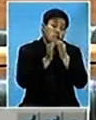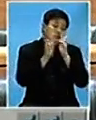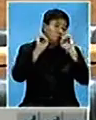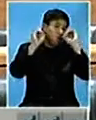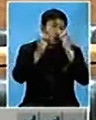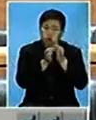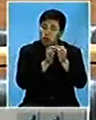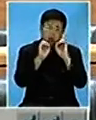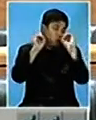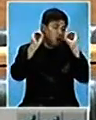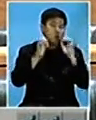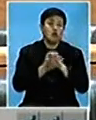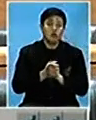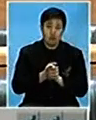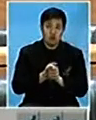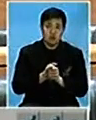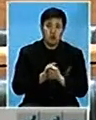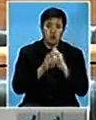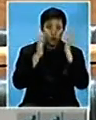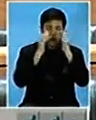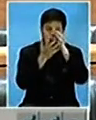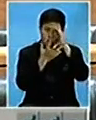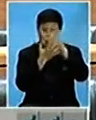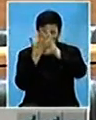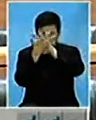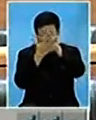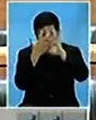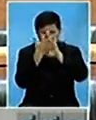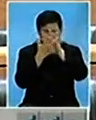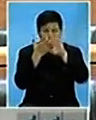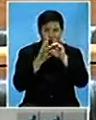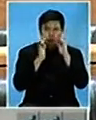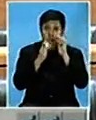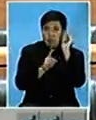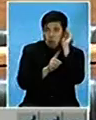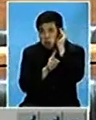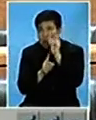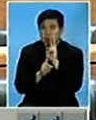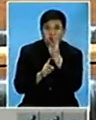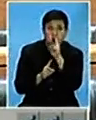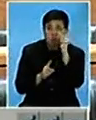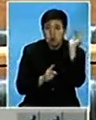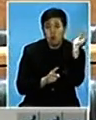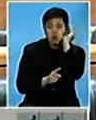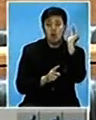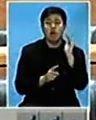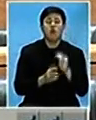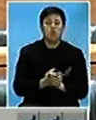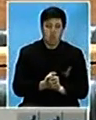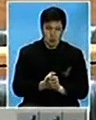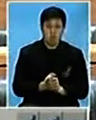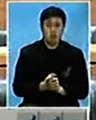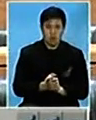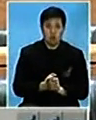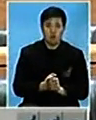บายความเคลือบแคลงสงสัยตามการบิดเบือนเหล่านั้นก็จะยังคงอยู่อยากจะ